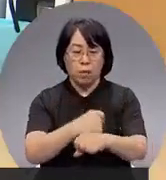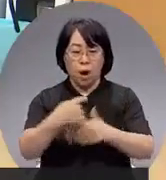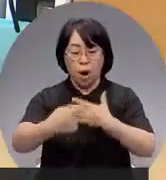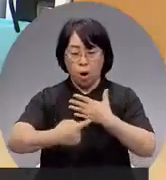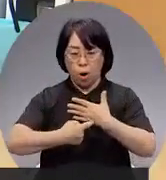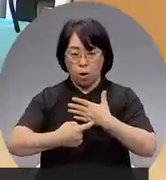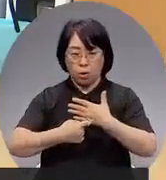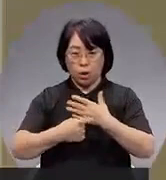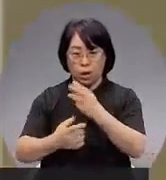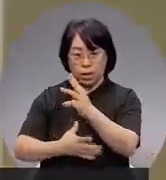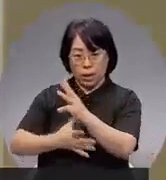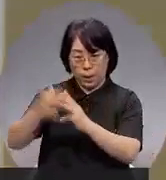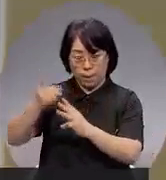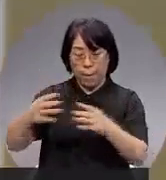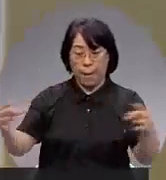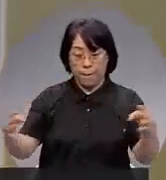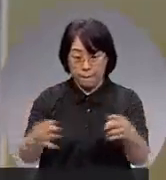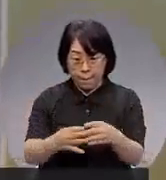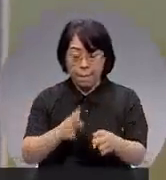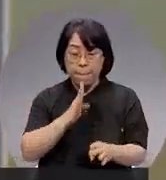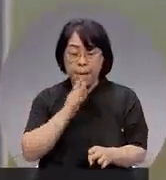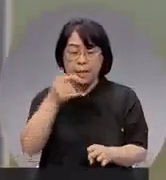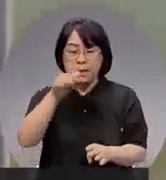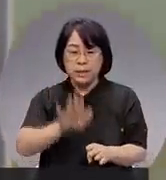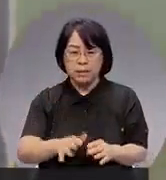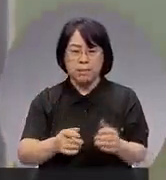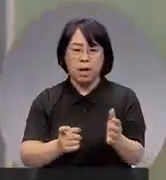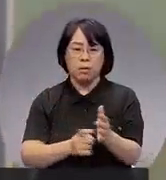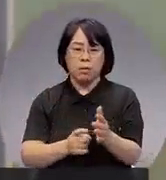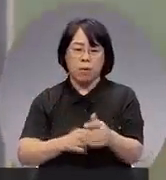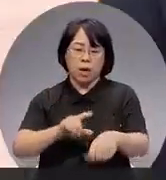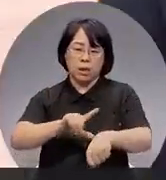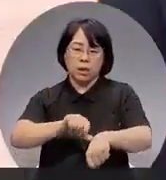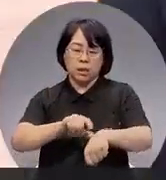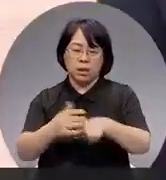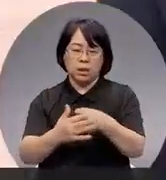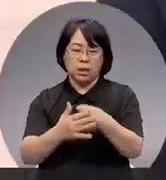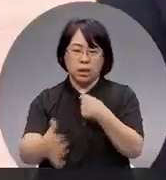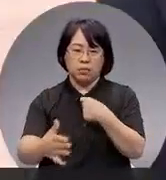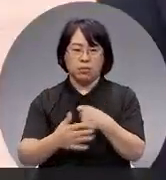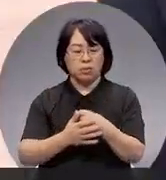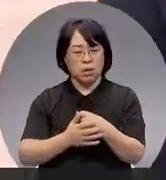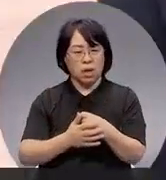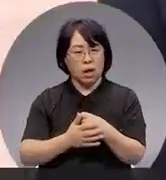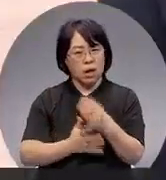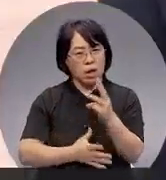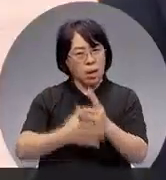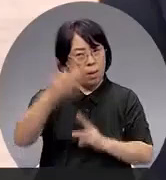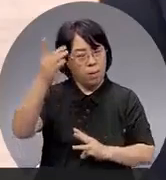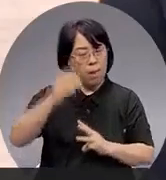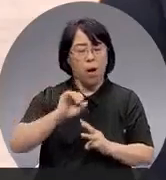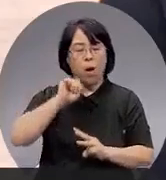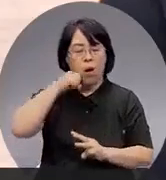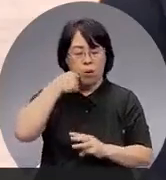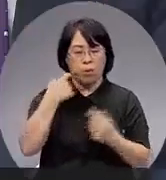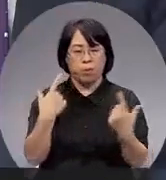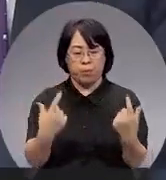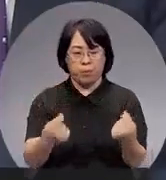표면적으로는 3자 단일화에 합의한 것 같지만 촉박한 선거 일정 속에 성사 가능성은 매우 불투명한